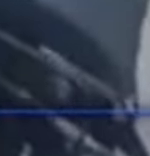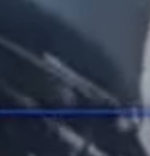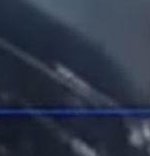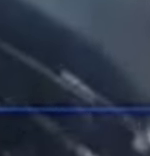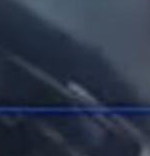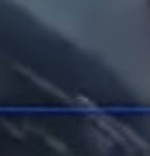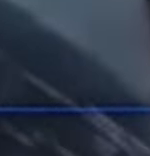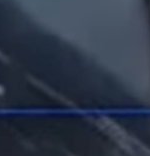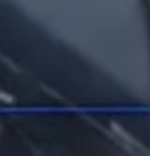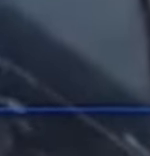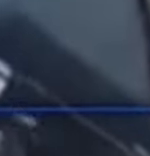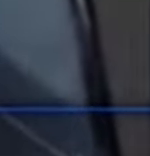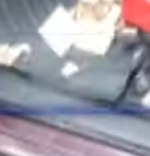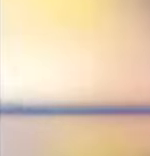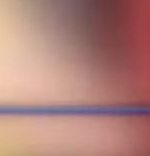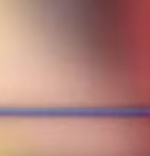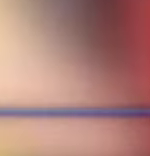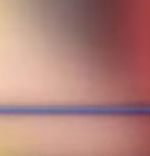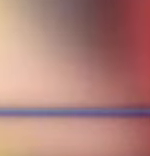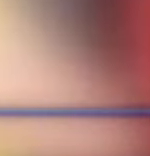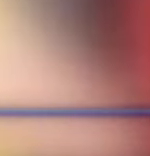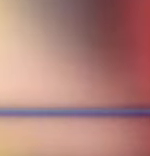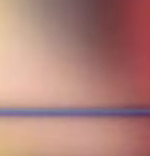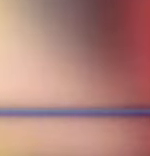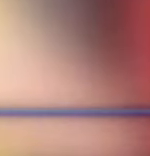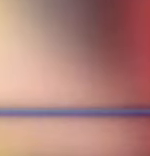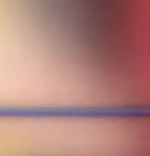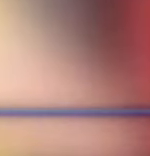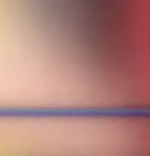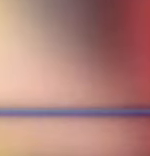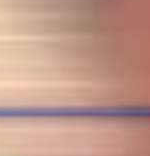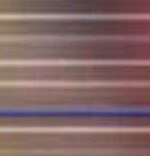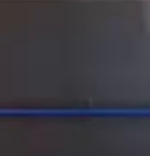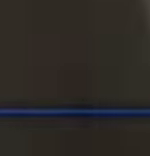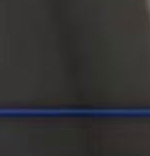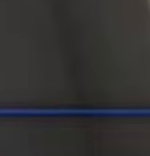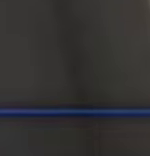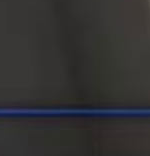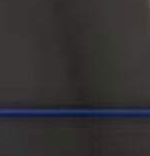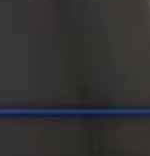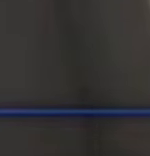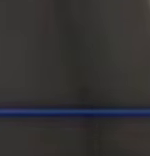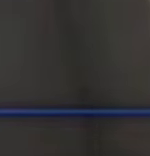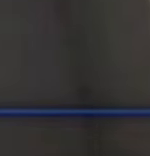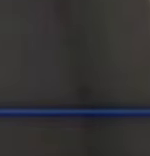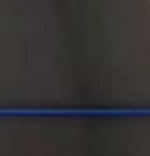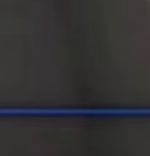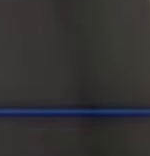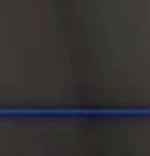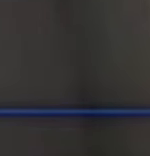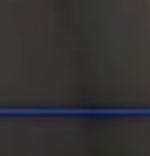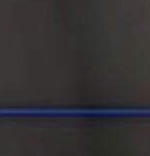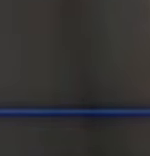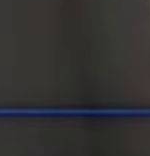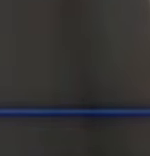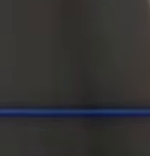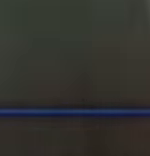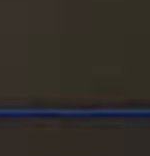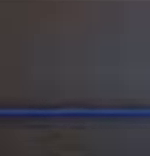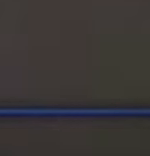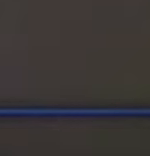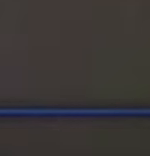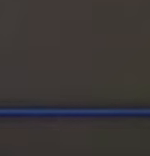dalawang bata natagpuang patay sa loob ng kotse sa Angeles City sa Pampanga. Na-lock sa loob ng sasakyan ng mga bata habang